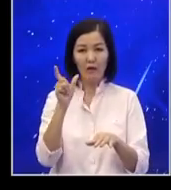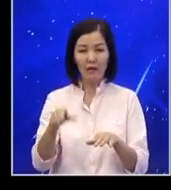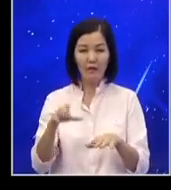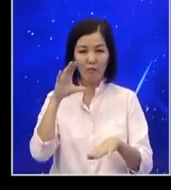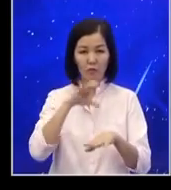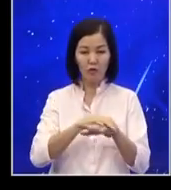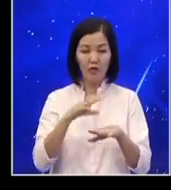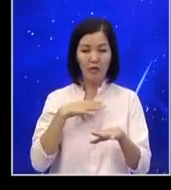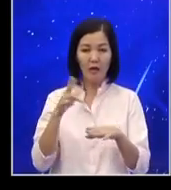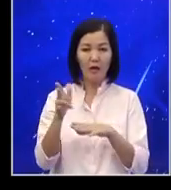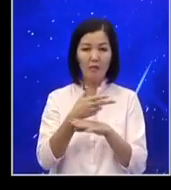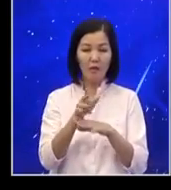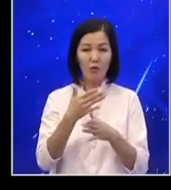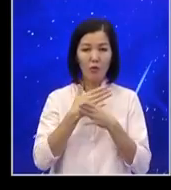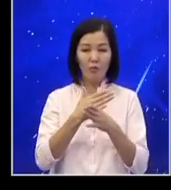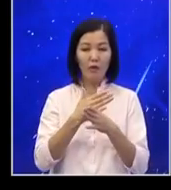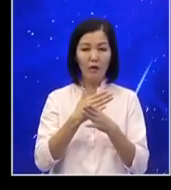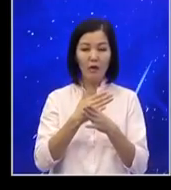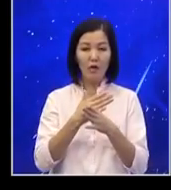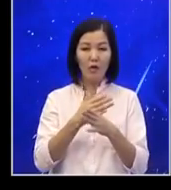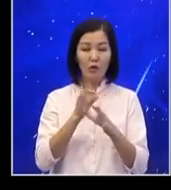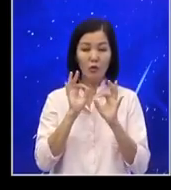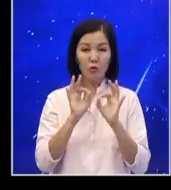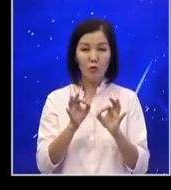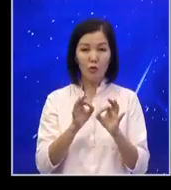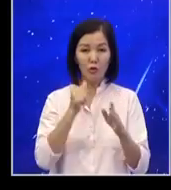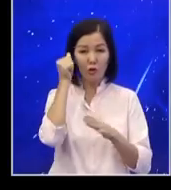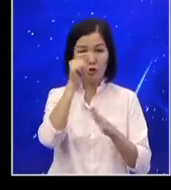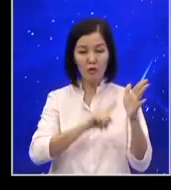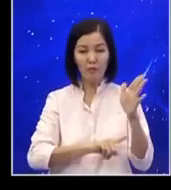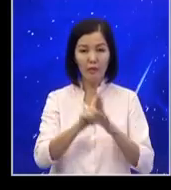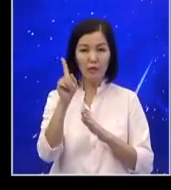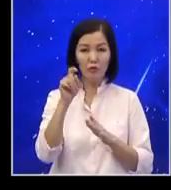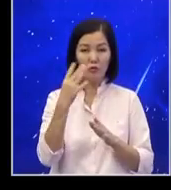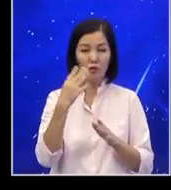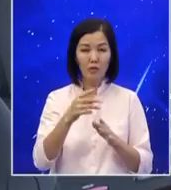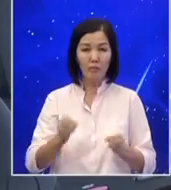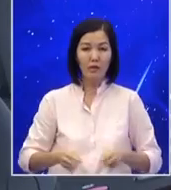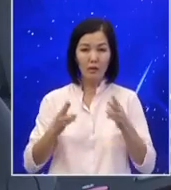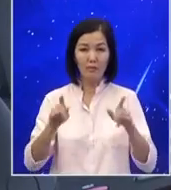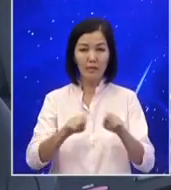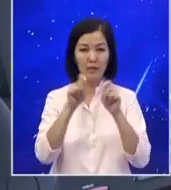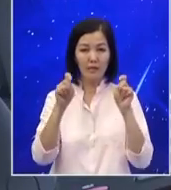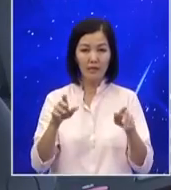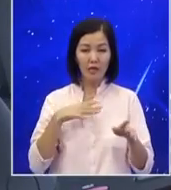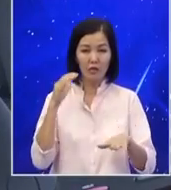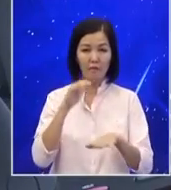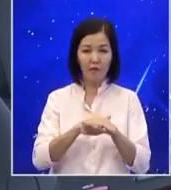қылмысын дәлелдейді. Жалпы Талдықорғанда камера көмегімен жыл басынан бері 141 қылмыс ашылған.